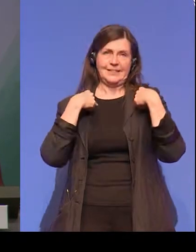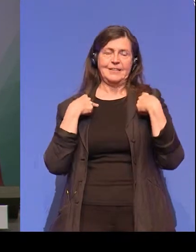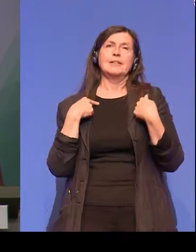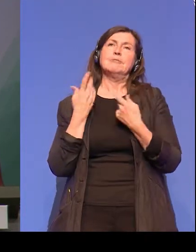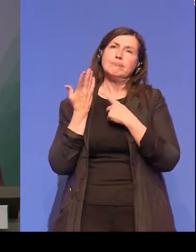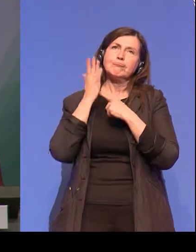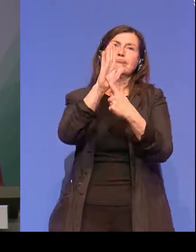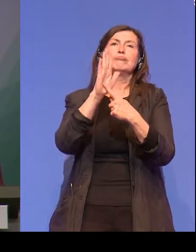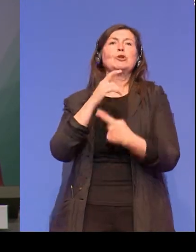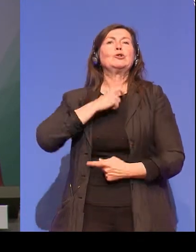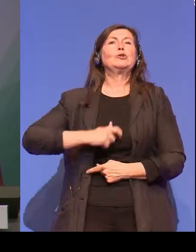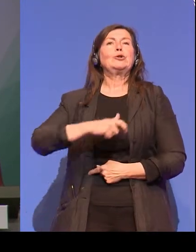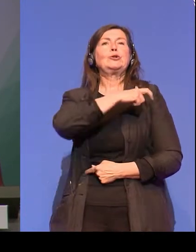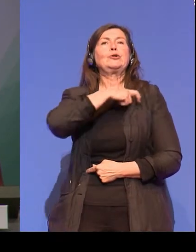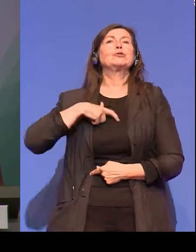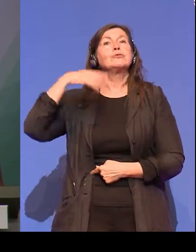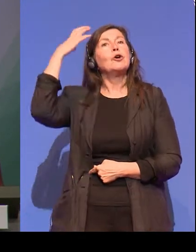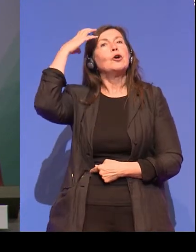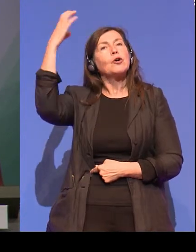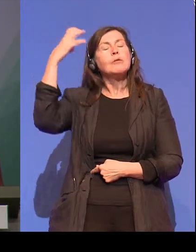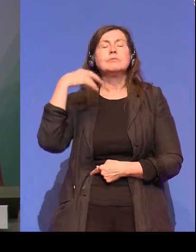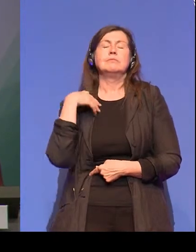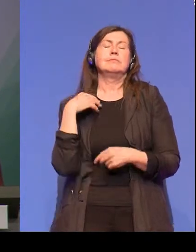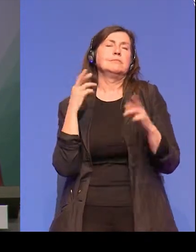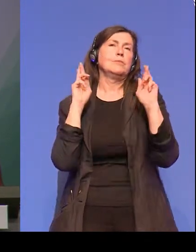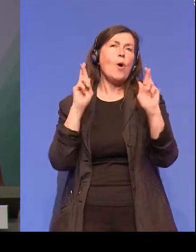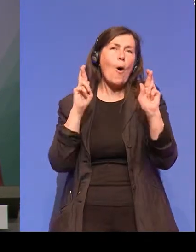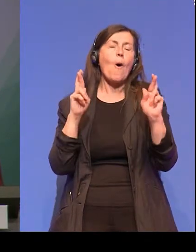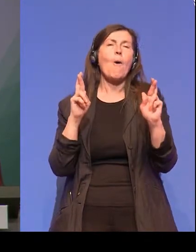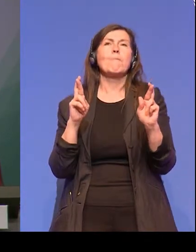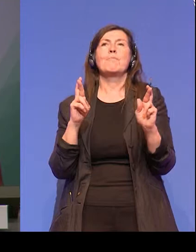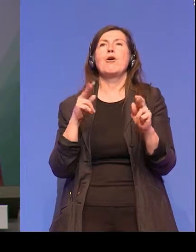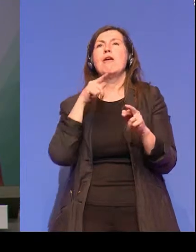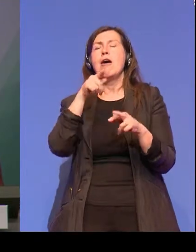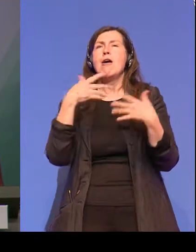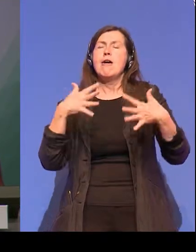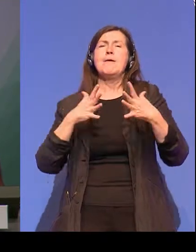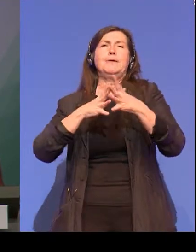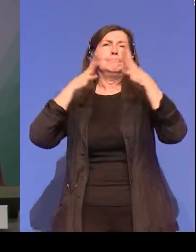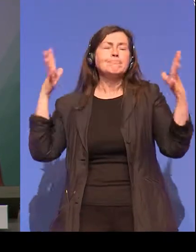conférence riche, animée et fructueuse. Merci beaucoup.